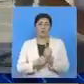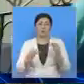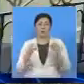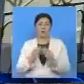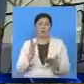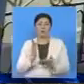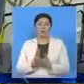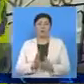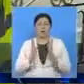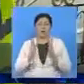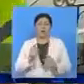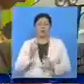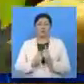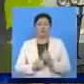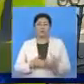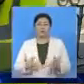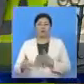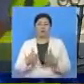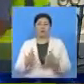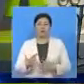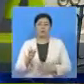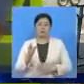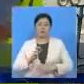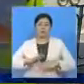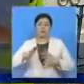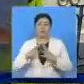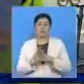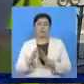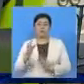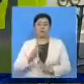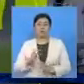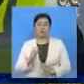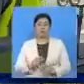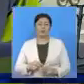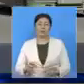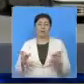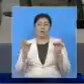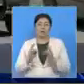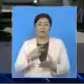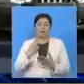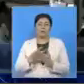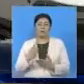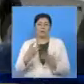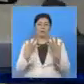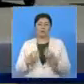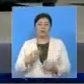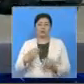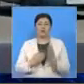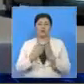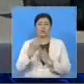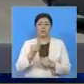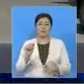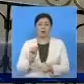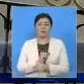қойылды. Бағыттардың әрқайсысы жол бойындағы елді мекендерді, шаруа қожалықтар мен дәмханаларды аралады. Шараның алғашқы күнінде 200-ден астам